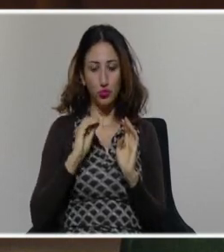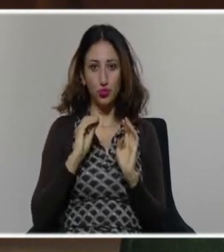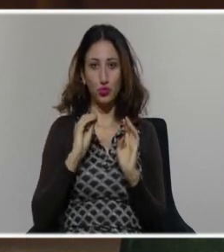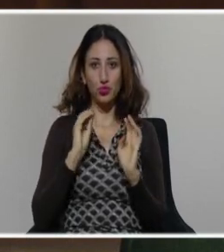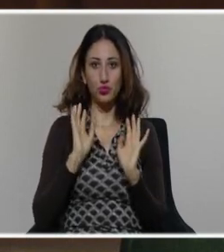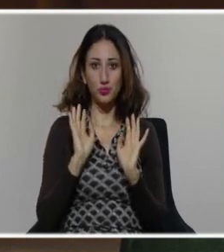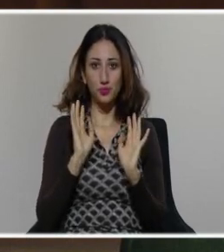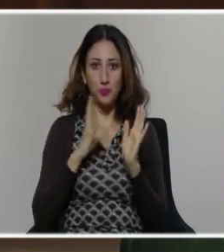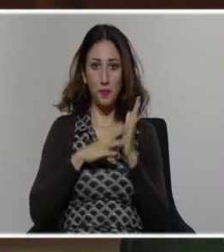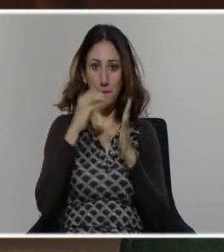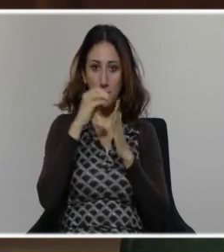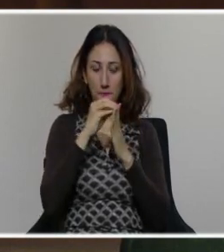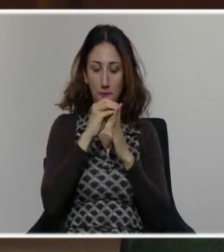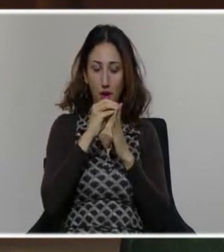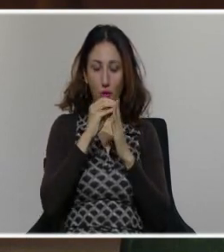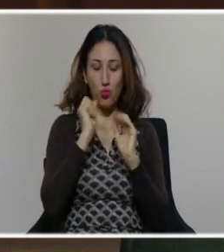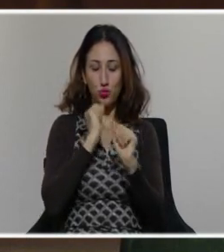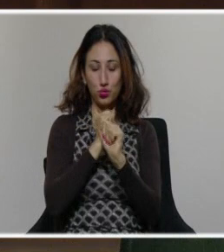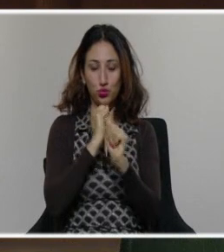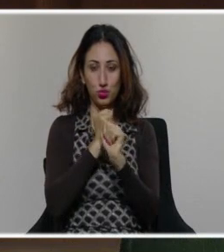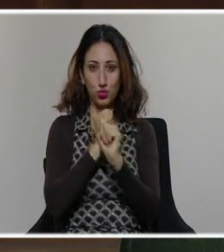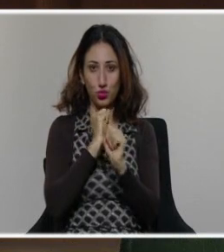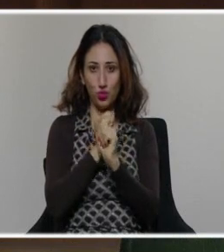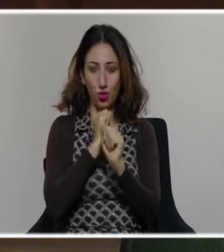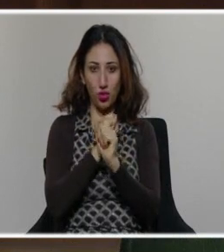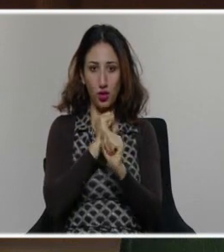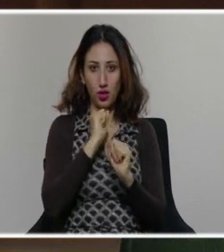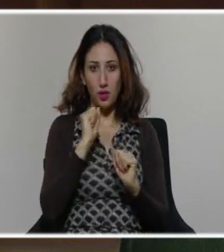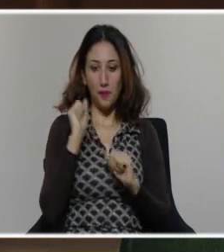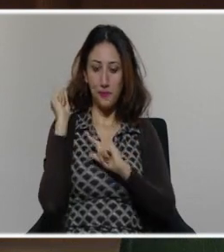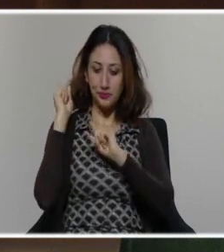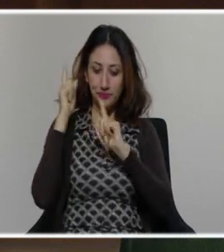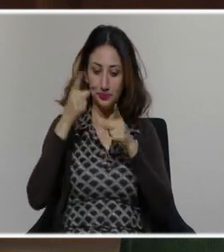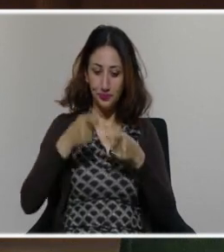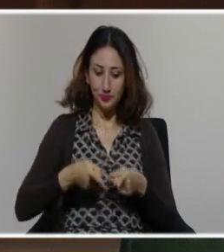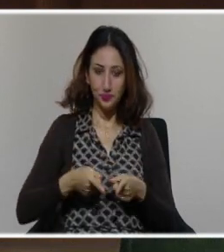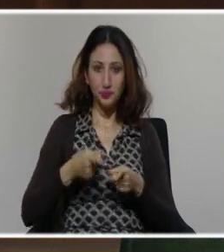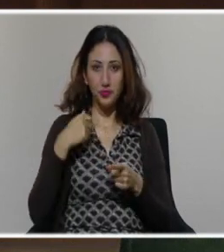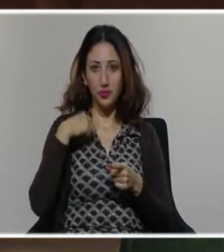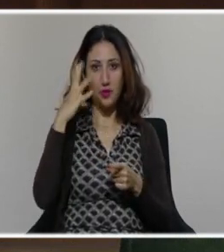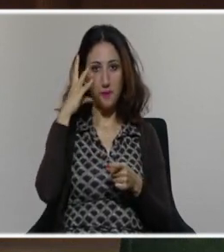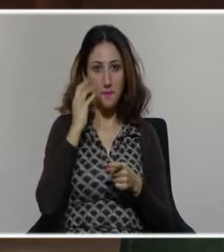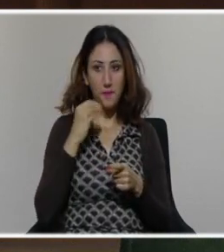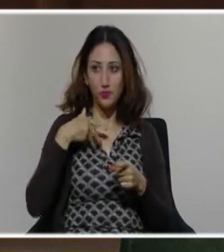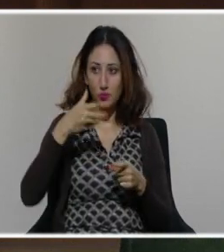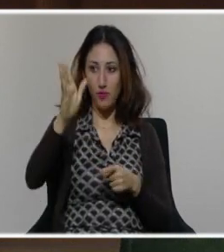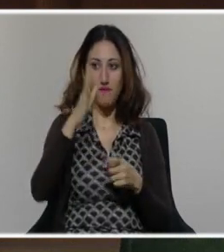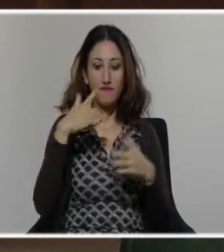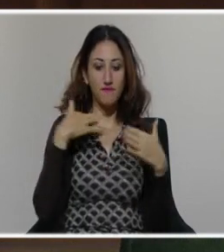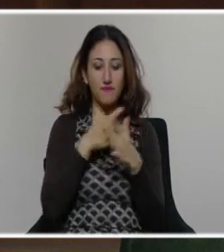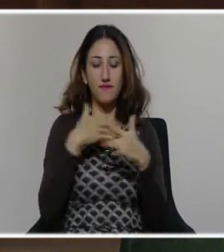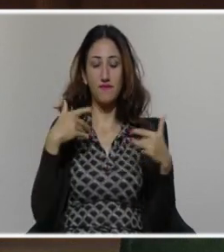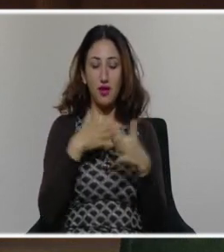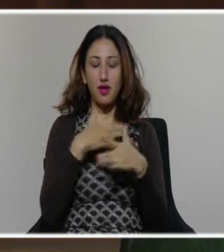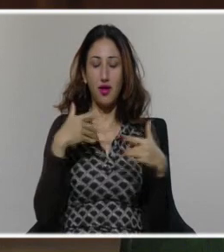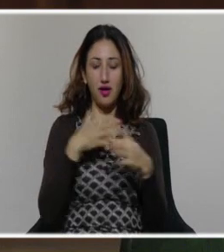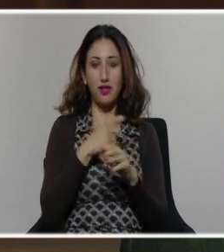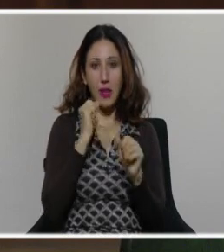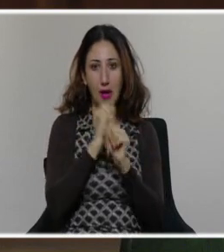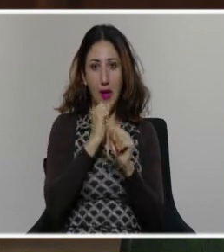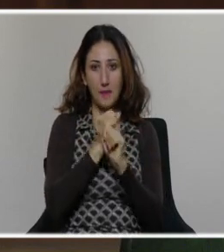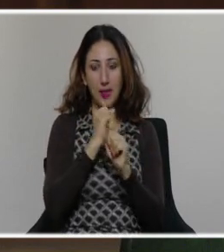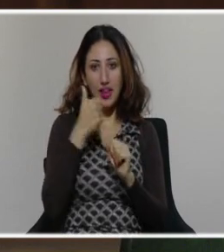من بداية ما اشتغلنا فيه لغاية ما انتهى، وإحنا أنا يعني كنا بنبقى فرحانين وإحنا رايحين اللوكيشن عشان نعمل العمل